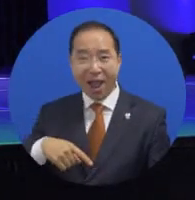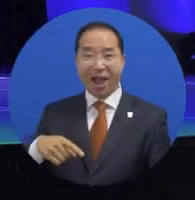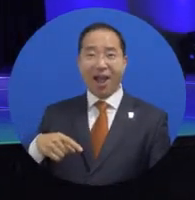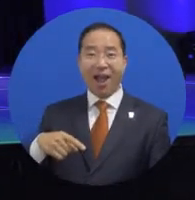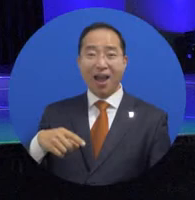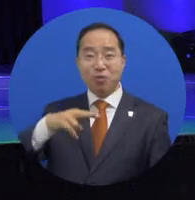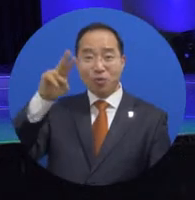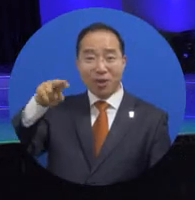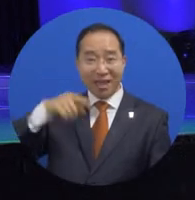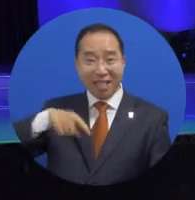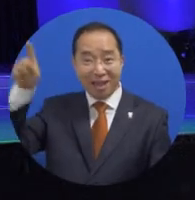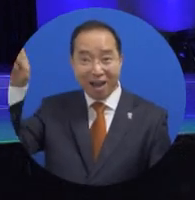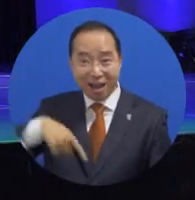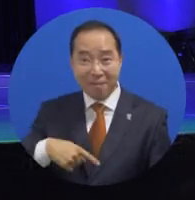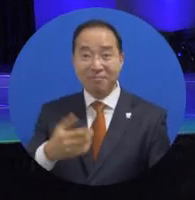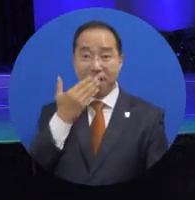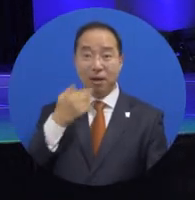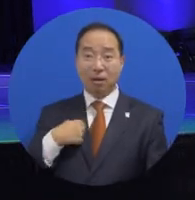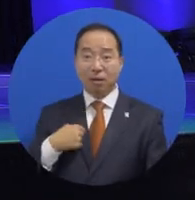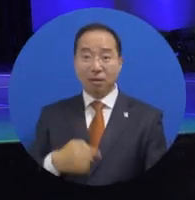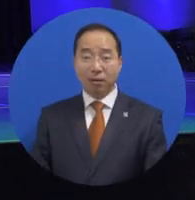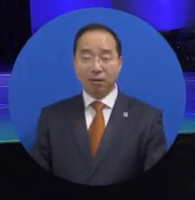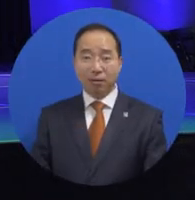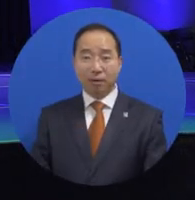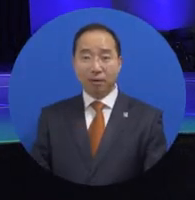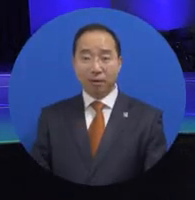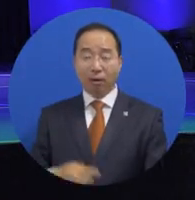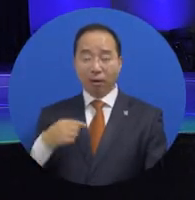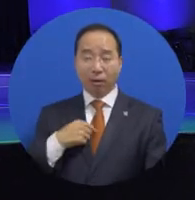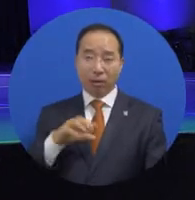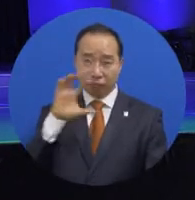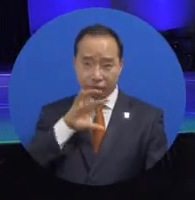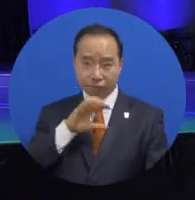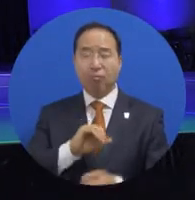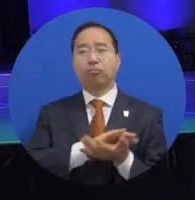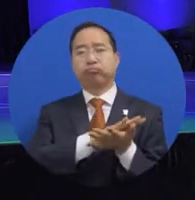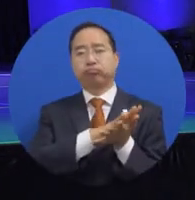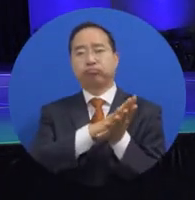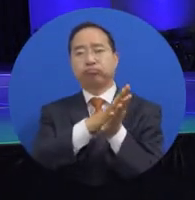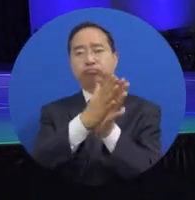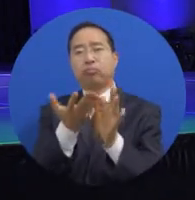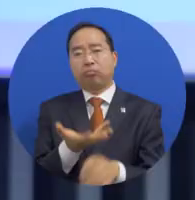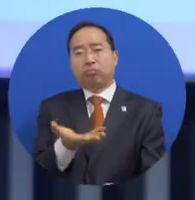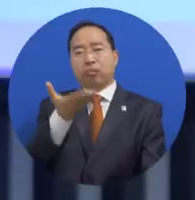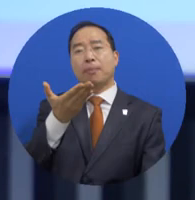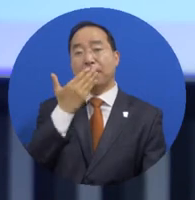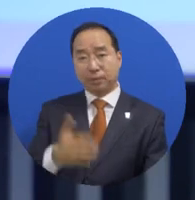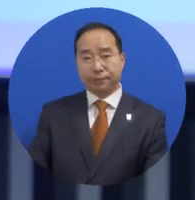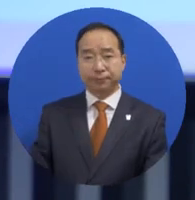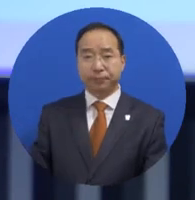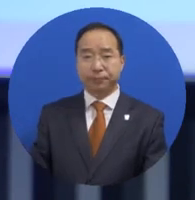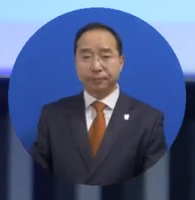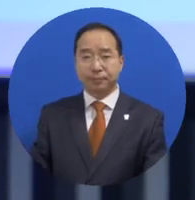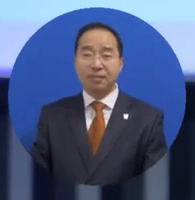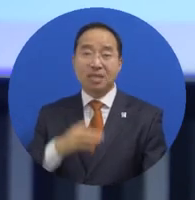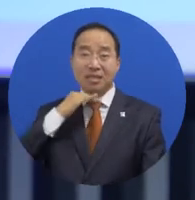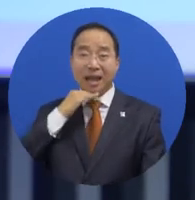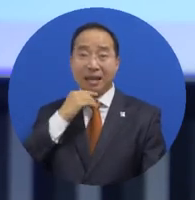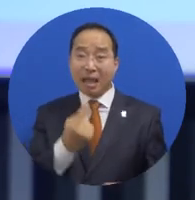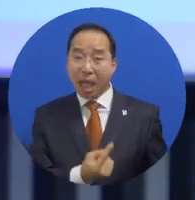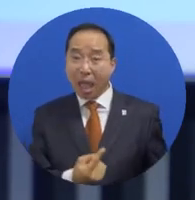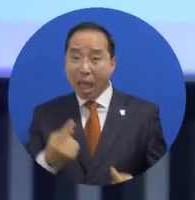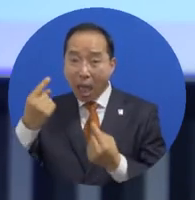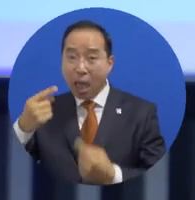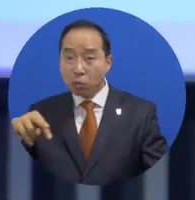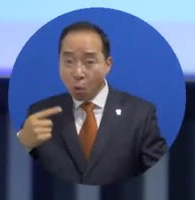산도 올라가고 이렇게 사람이란 존재는 변할 수 있는 거고요. 나이가 더 많이 들어도